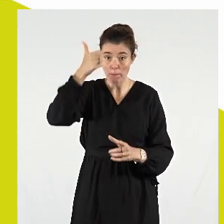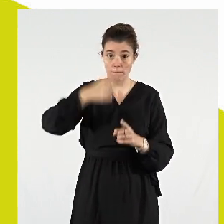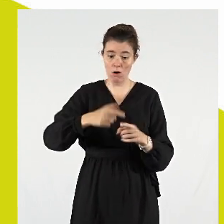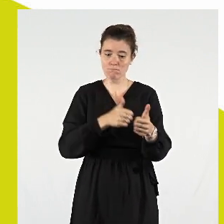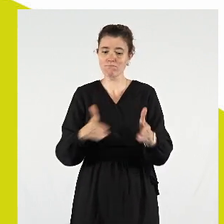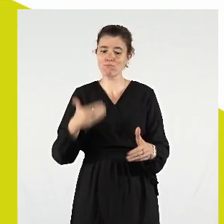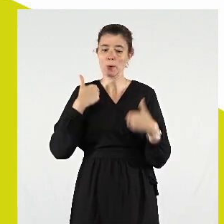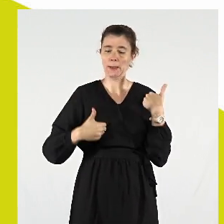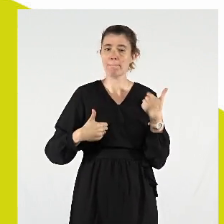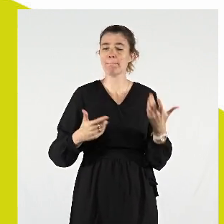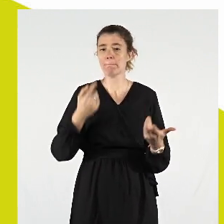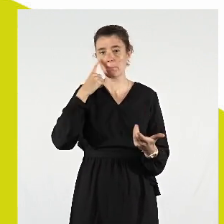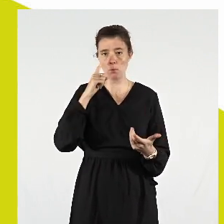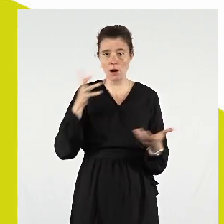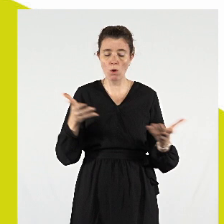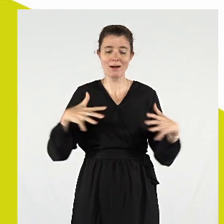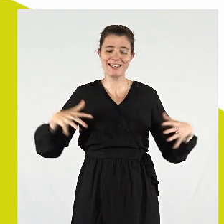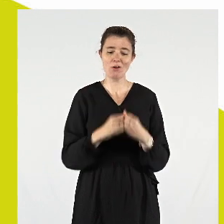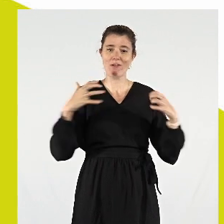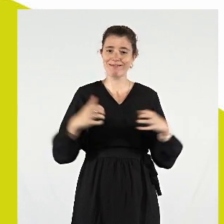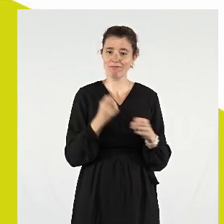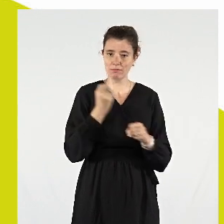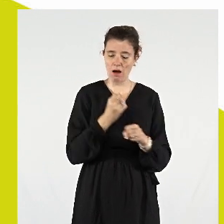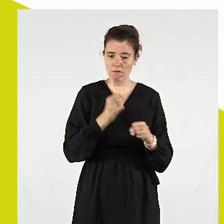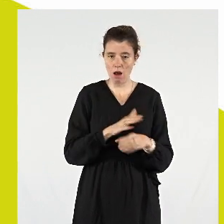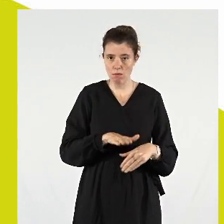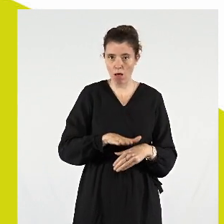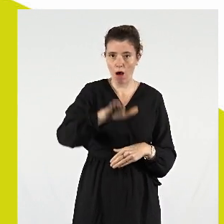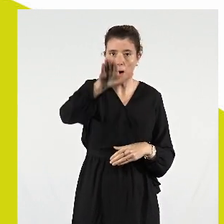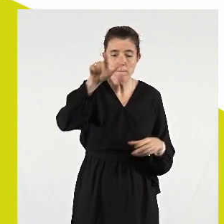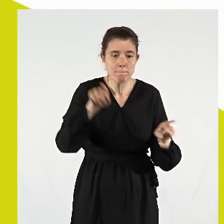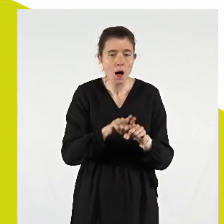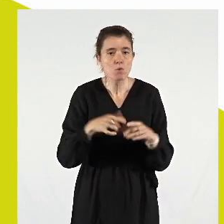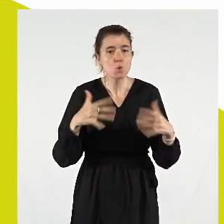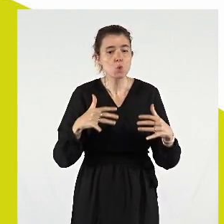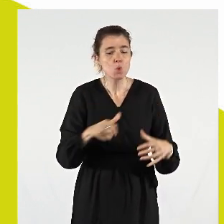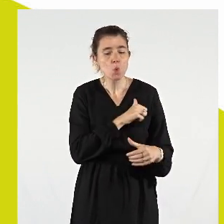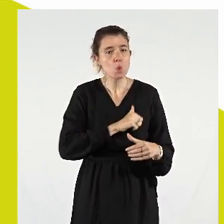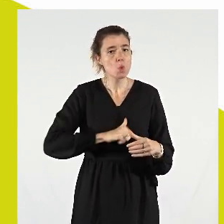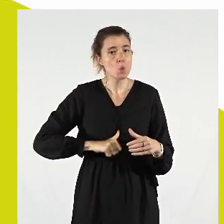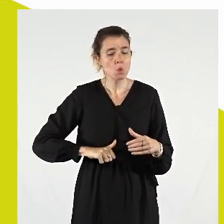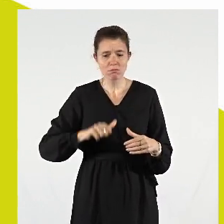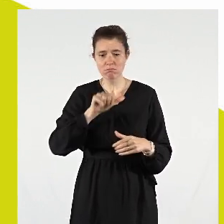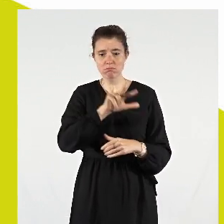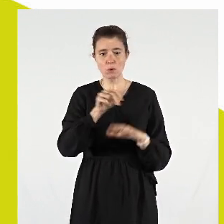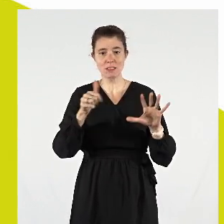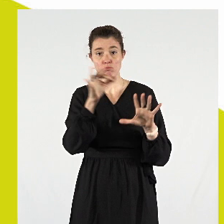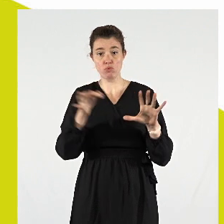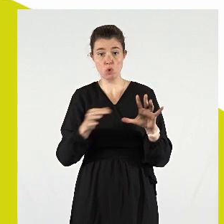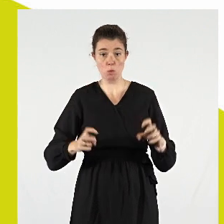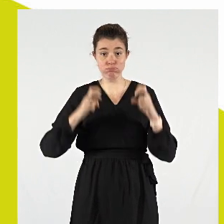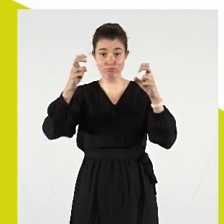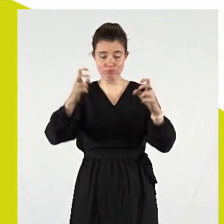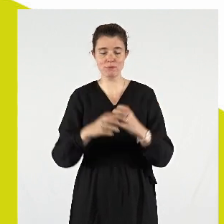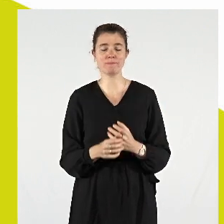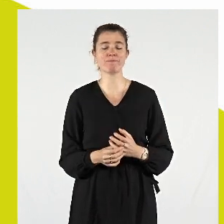la progression des accidents de travail connaît également une évolution assez fulgurante également, presque 36%.